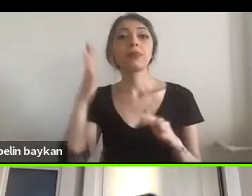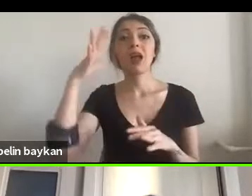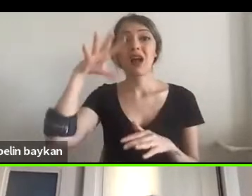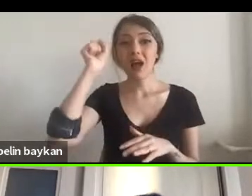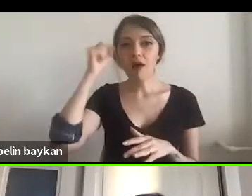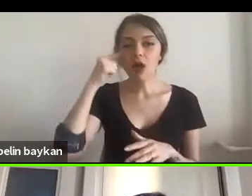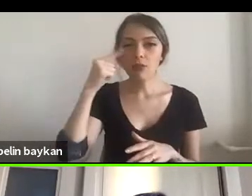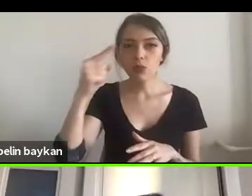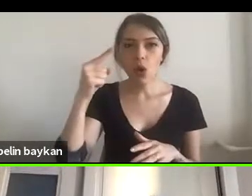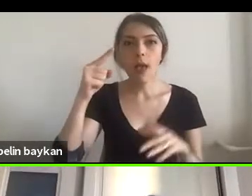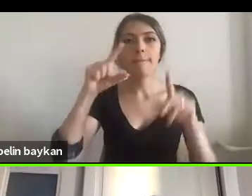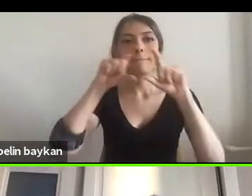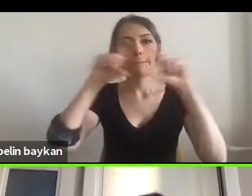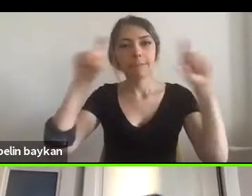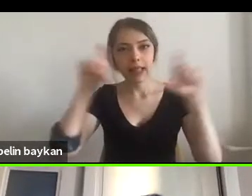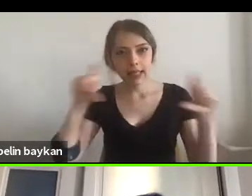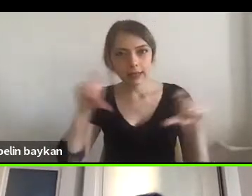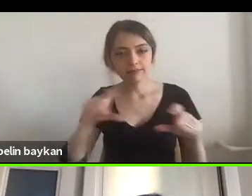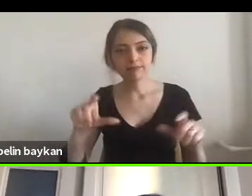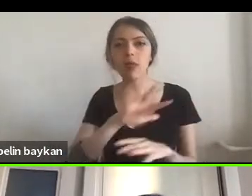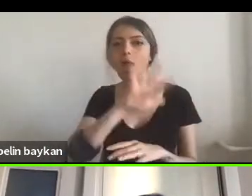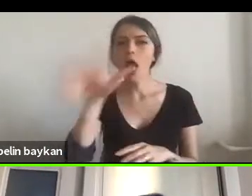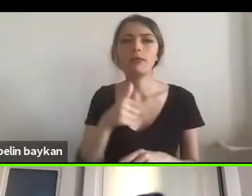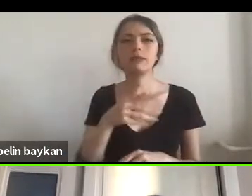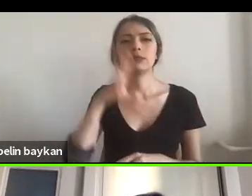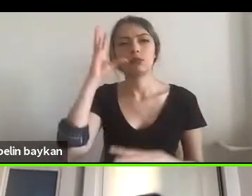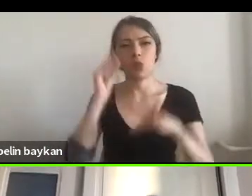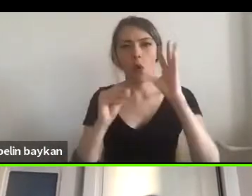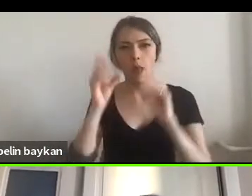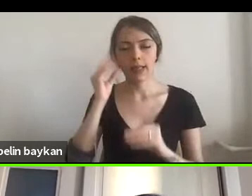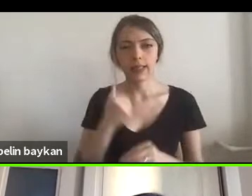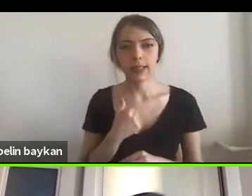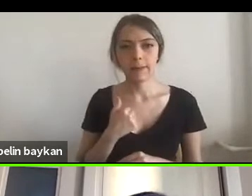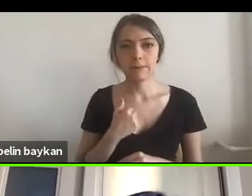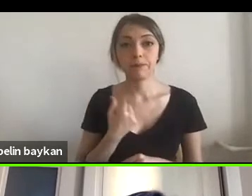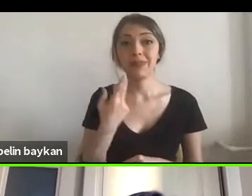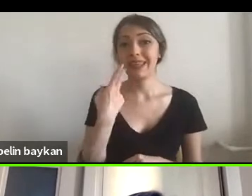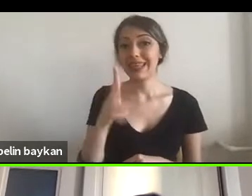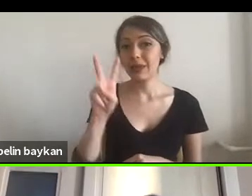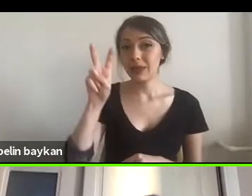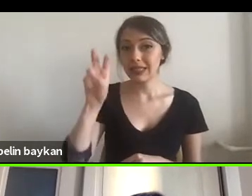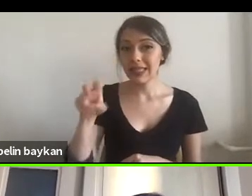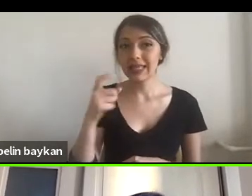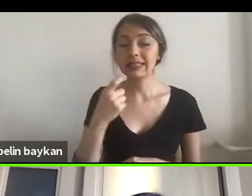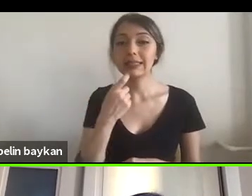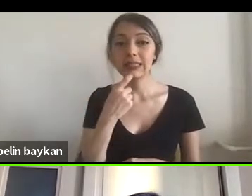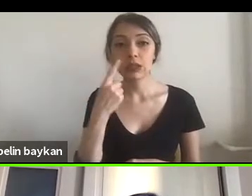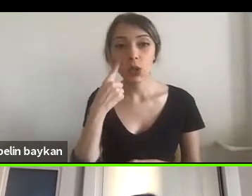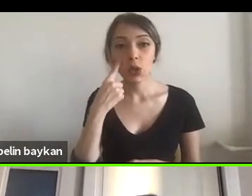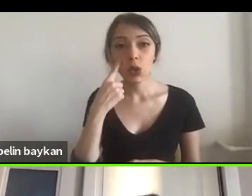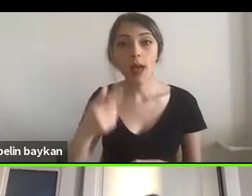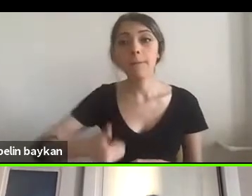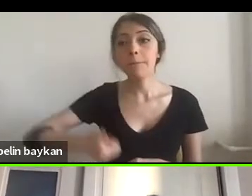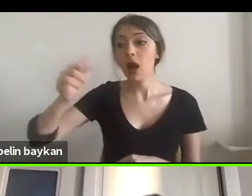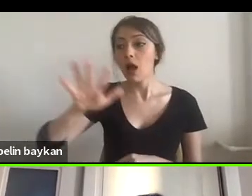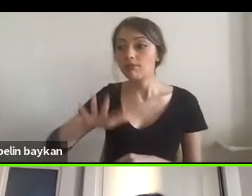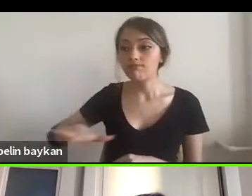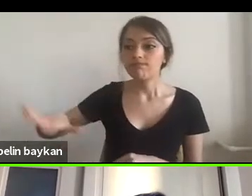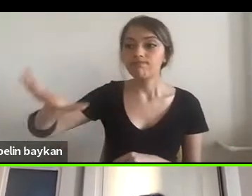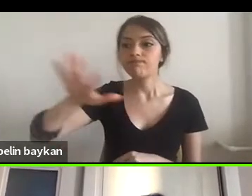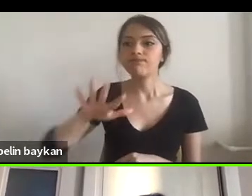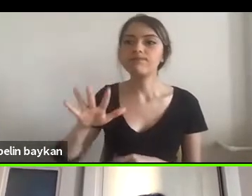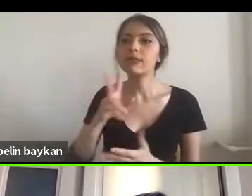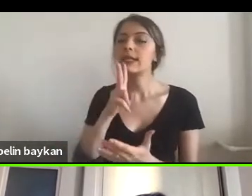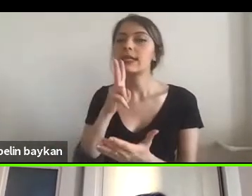kurallar. İki, 2018 yılında Bakanlar Kurulu kararında neler demiş, hangi alt başlıklar açılmış ve o